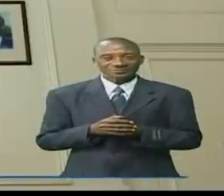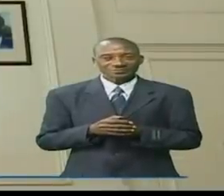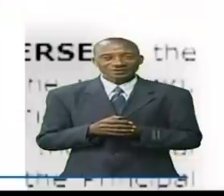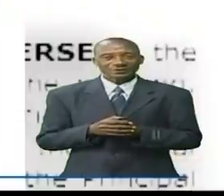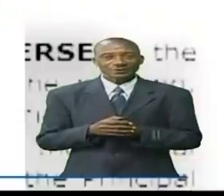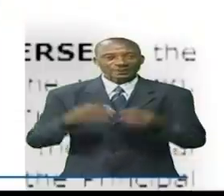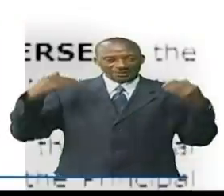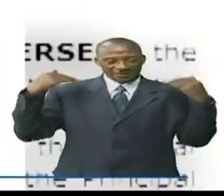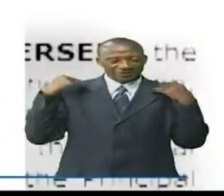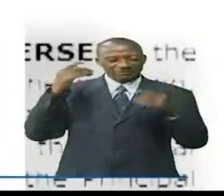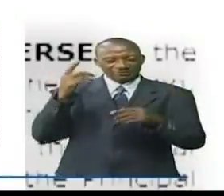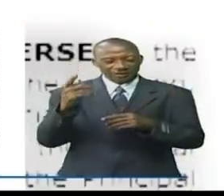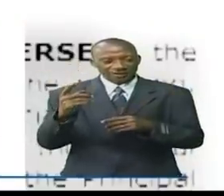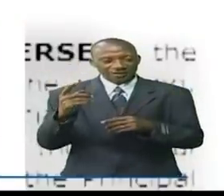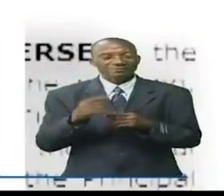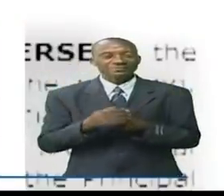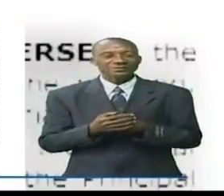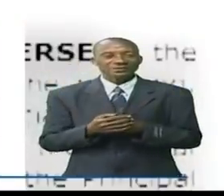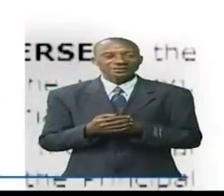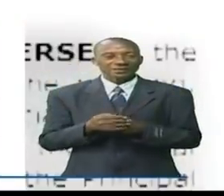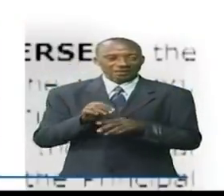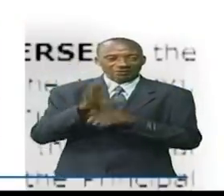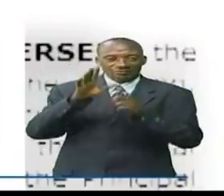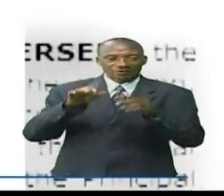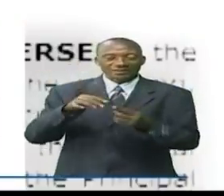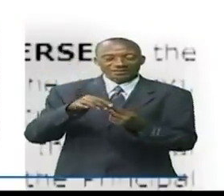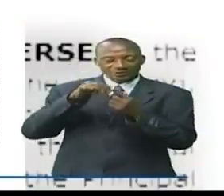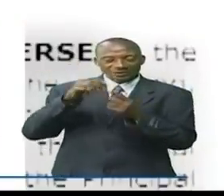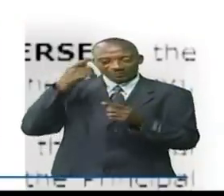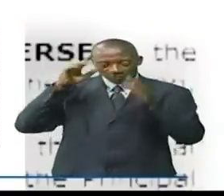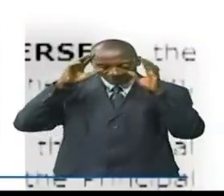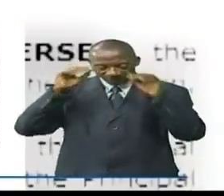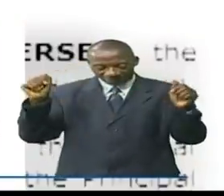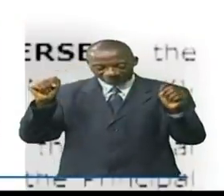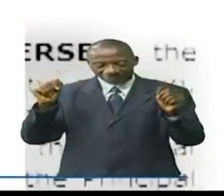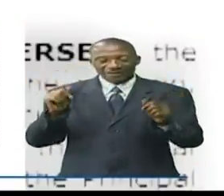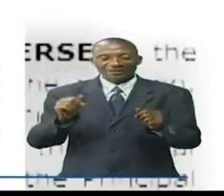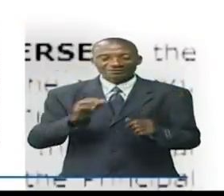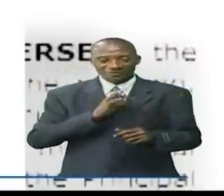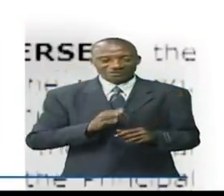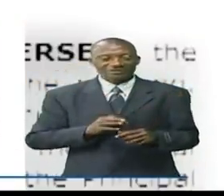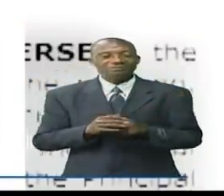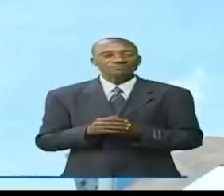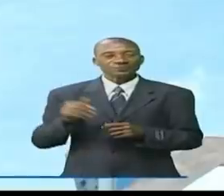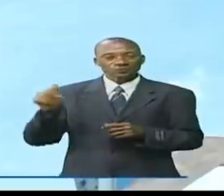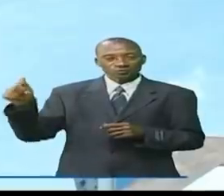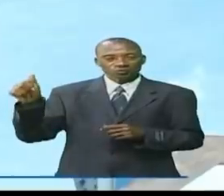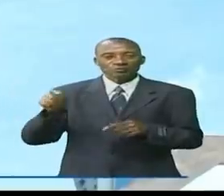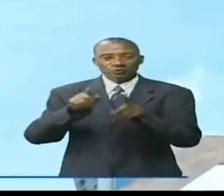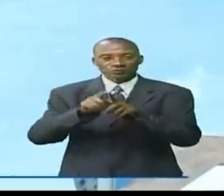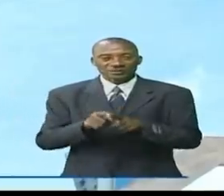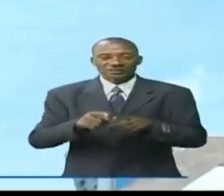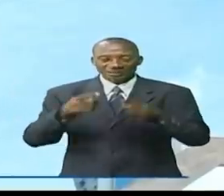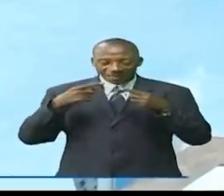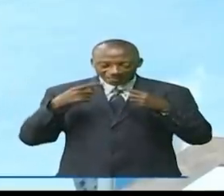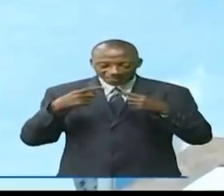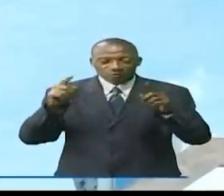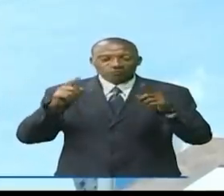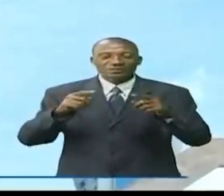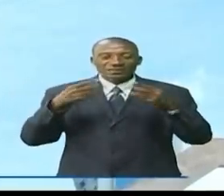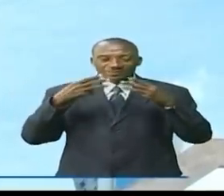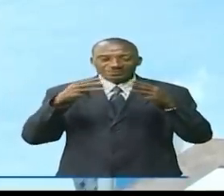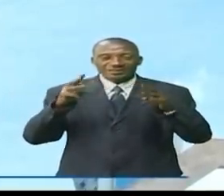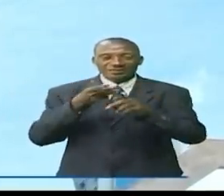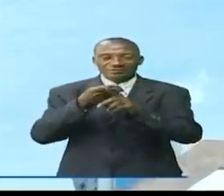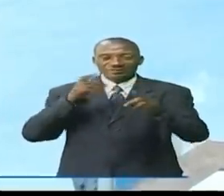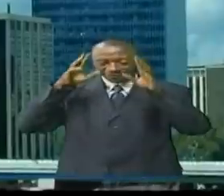délégation gouvernementale, les mandataires spéciaux du chef de l'État, Serge Tshibangu, a lui aussi transmis fidèlement le message du président